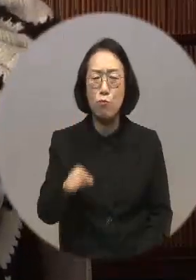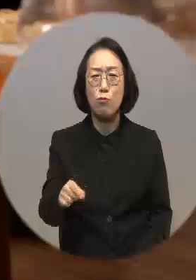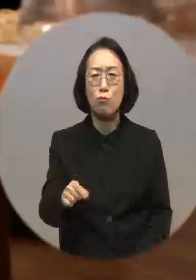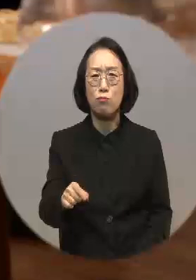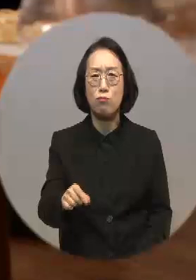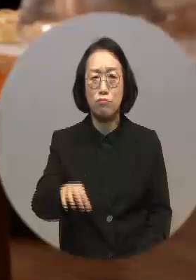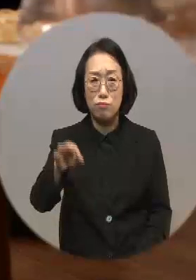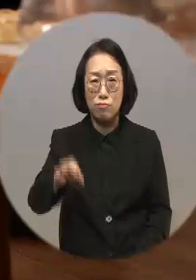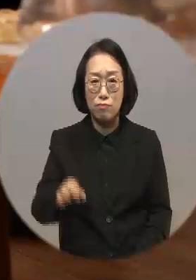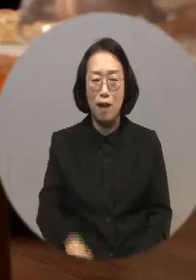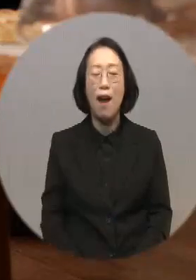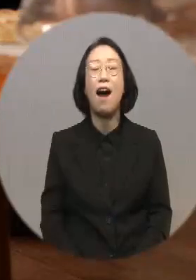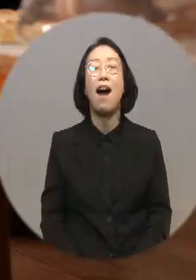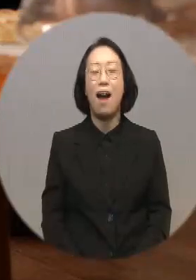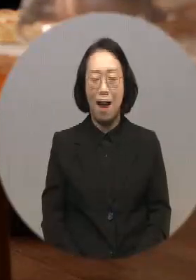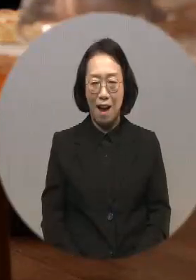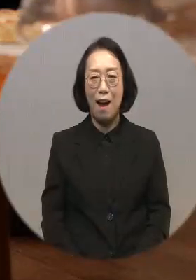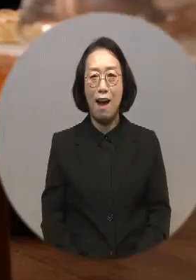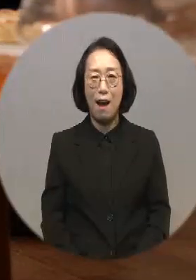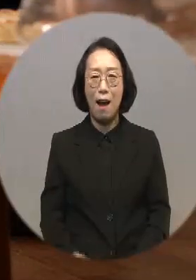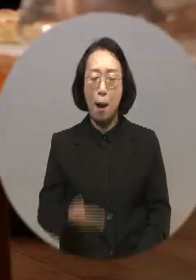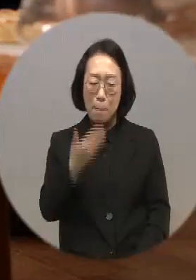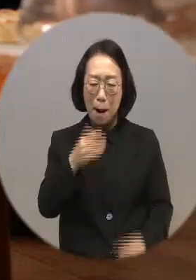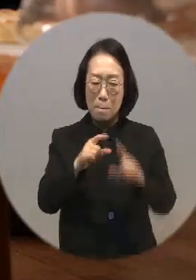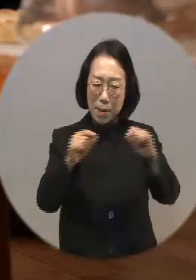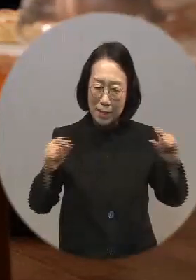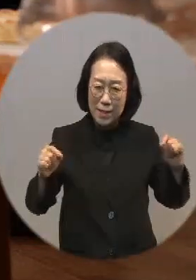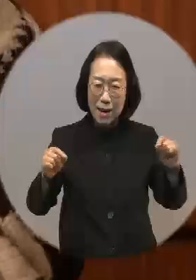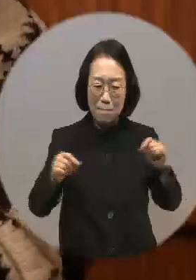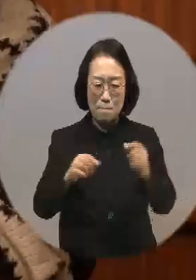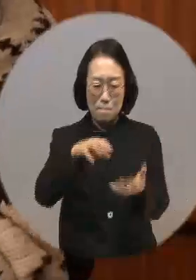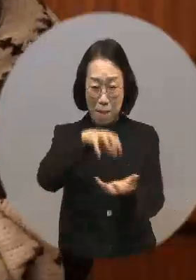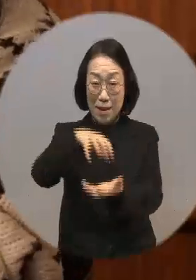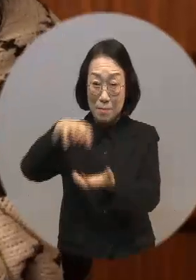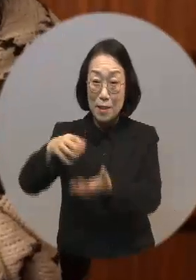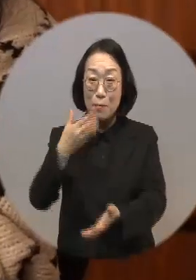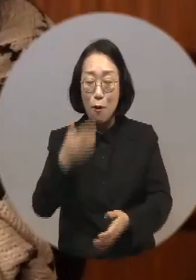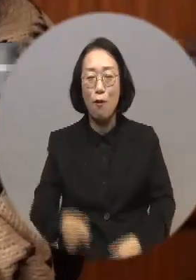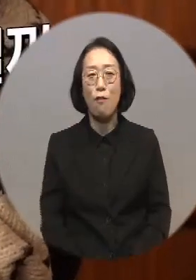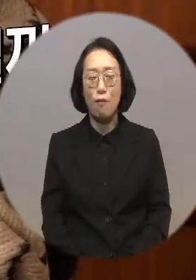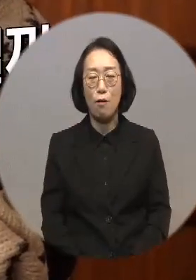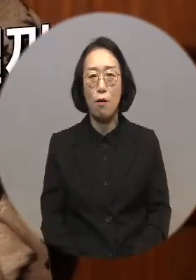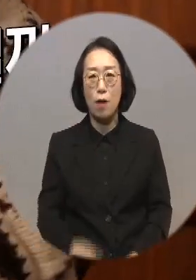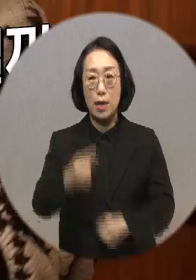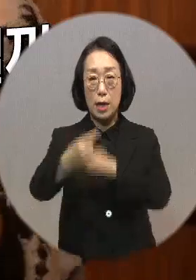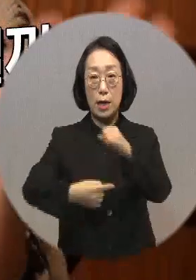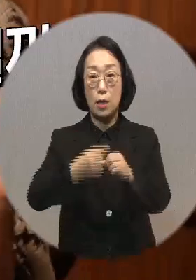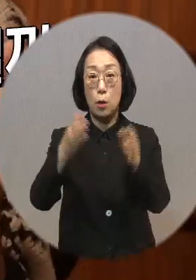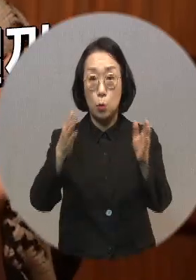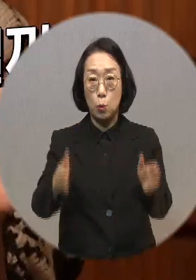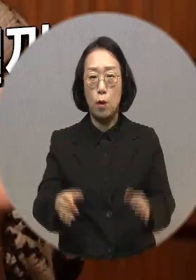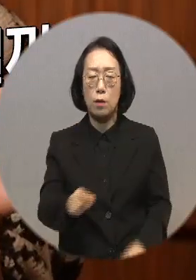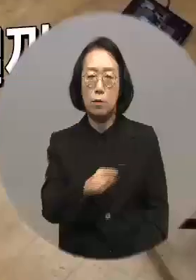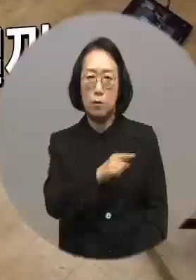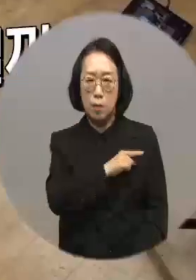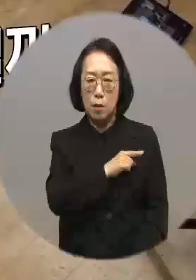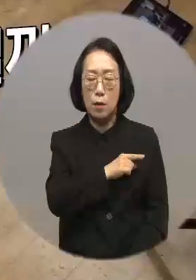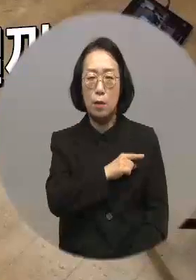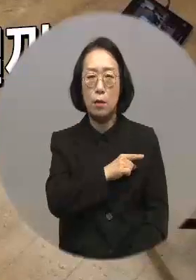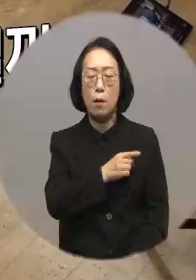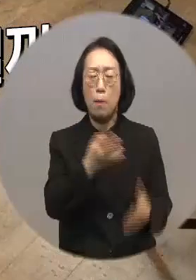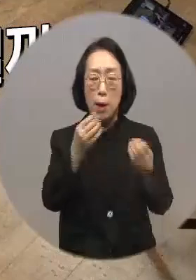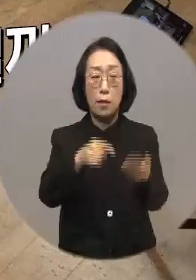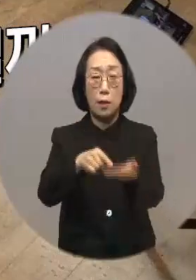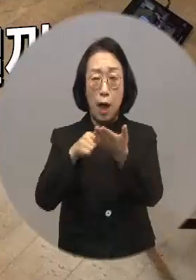어떤 식사를 하시는지 대충 힌트가 되죠. 어떻게 보면 올 한 해를 가장 휩쓸었던 단어가